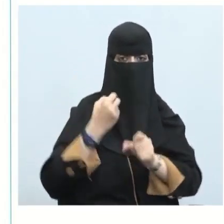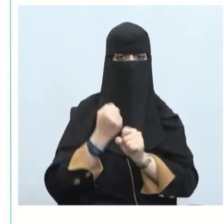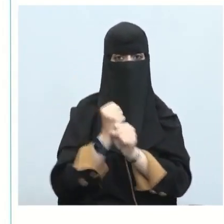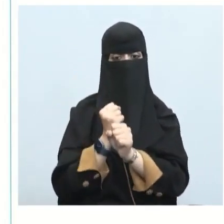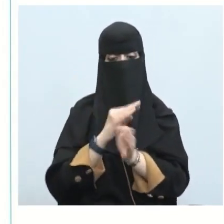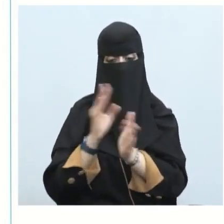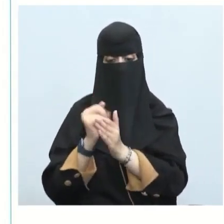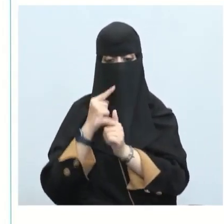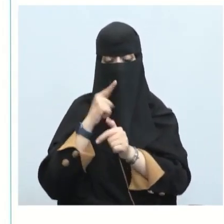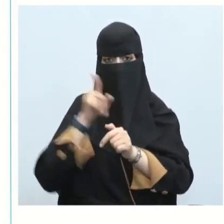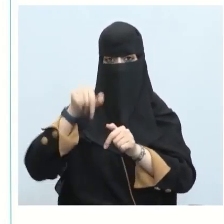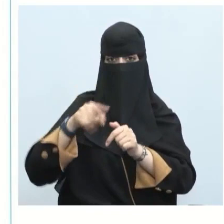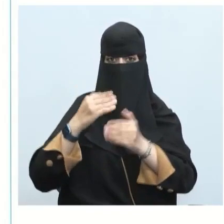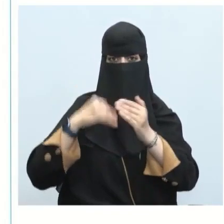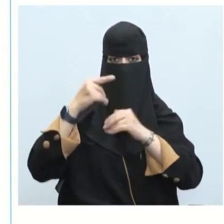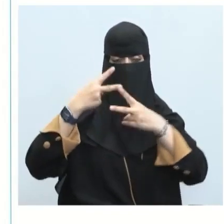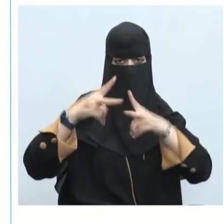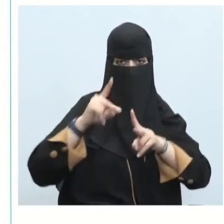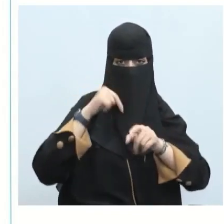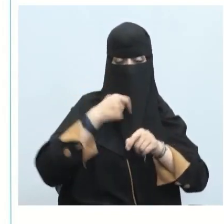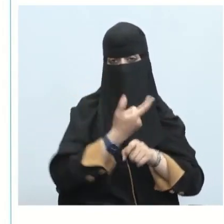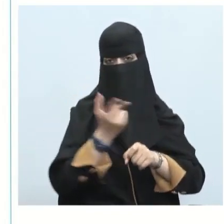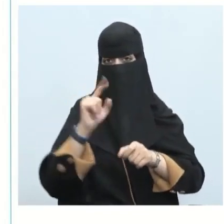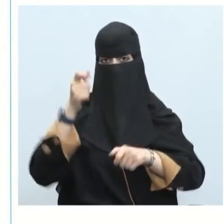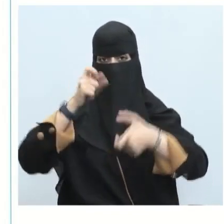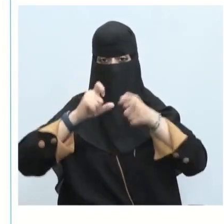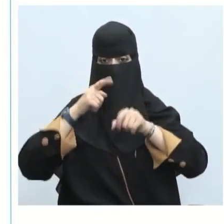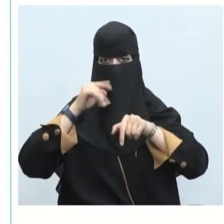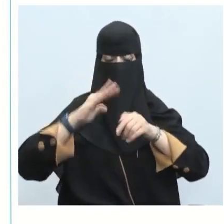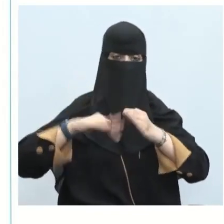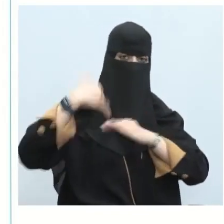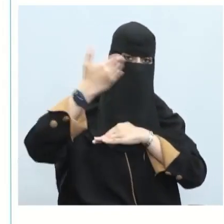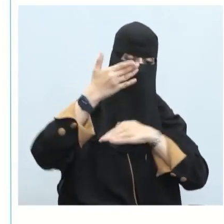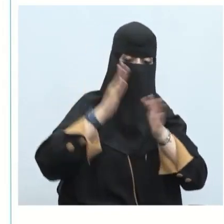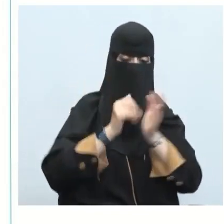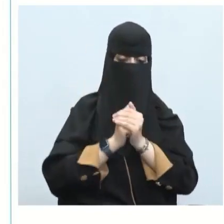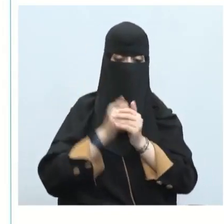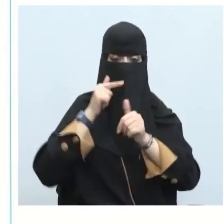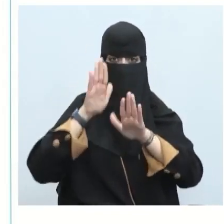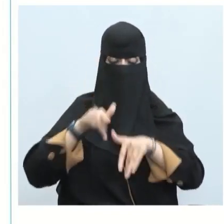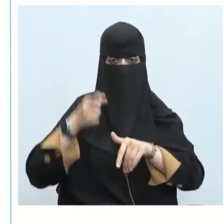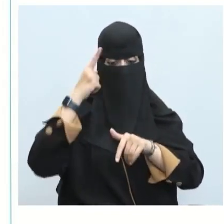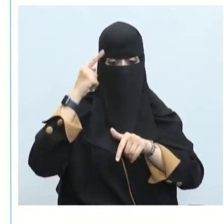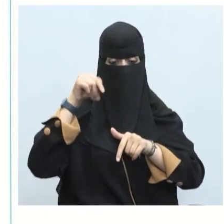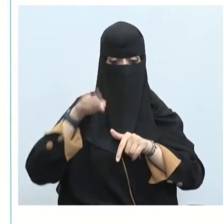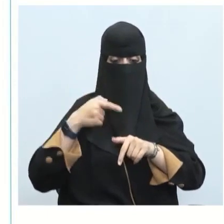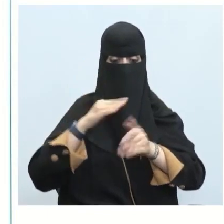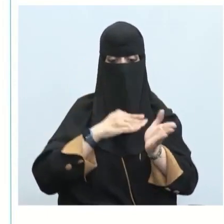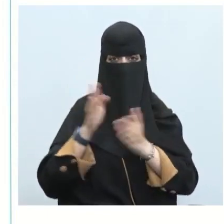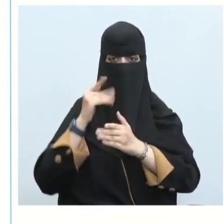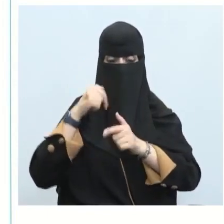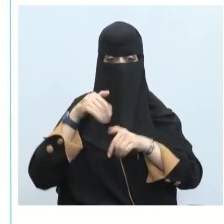المشروع وهو نقطه البدايه لمعظم عملائك المحتملين بحيث يمكنهم معرفه ما